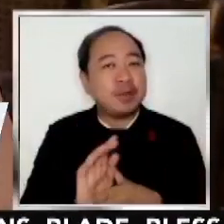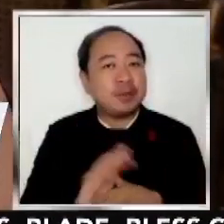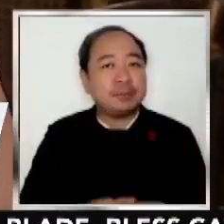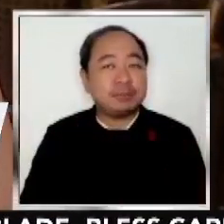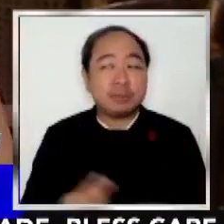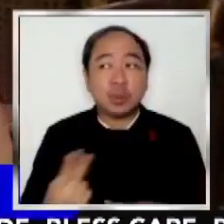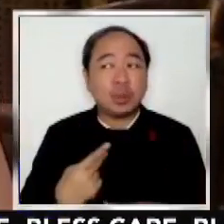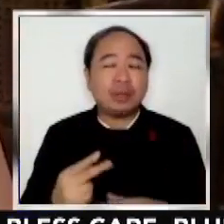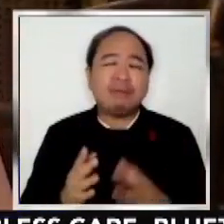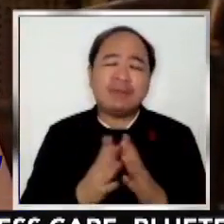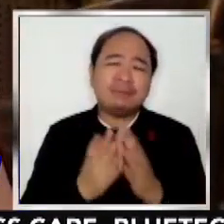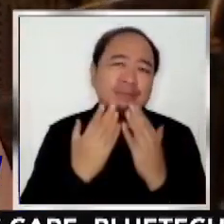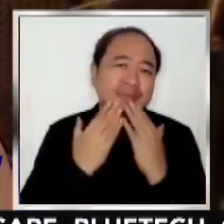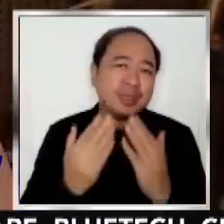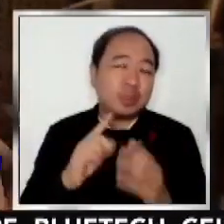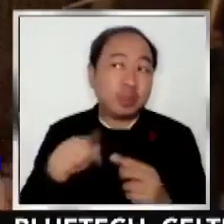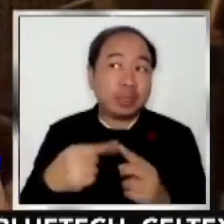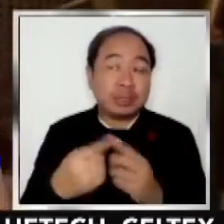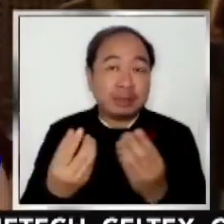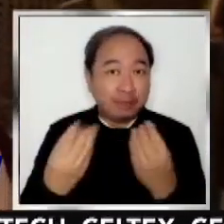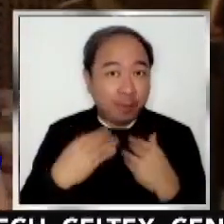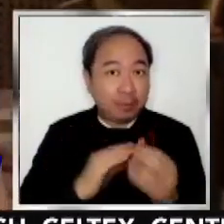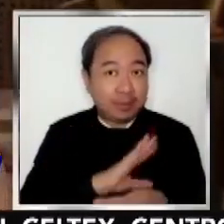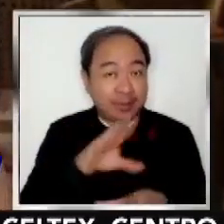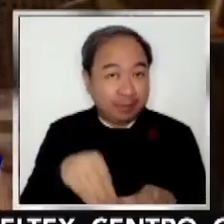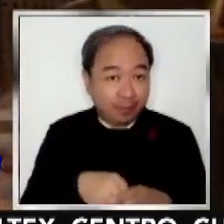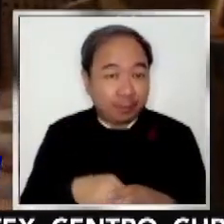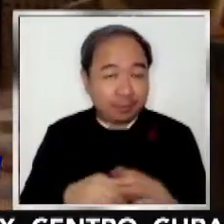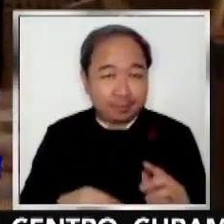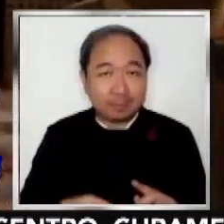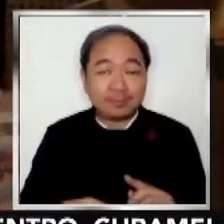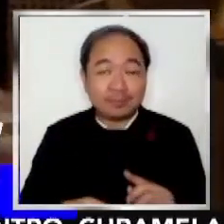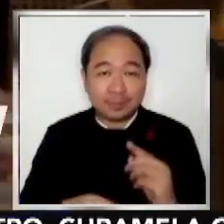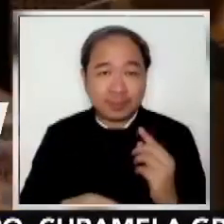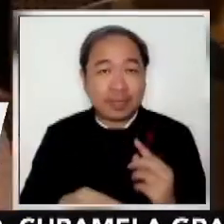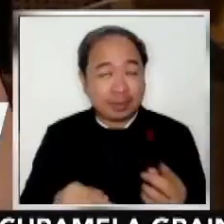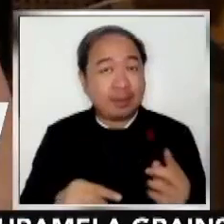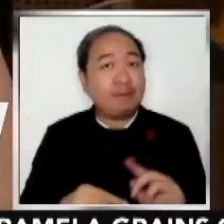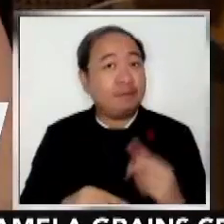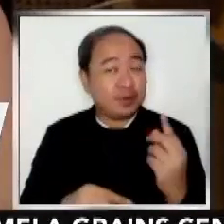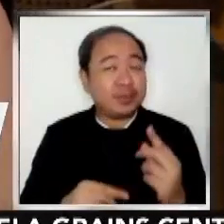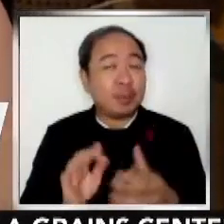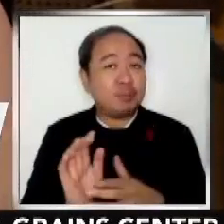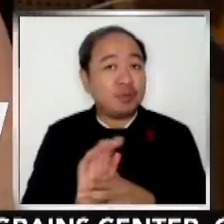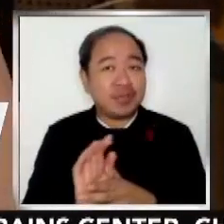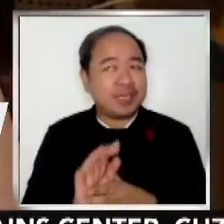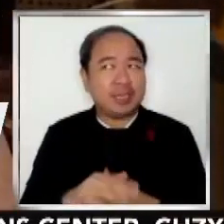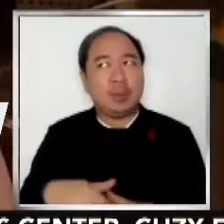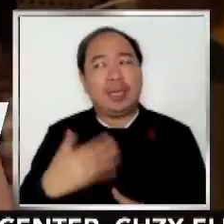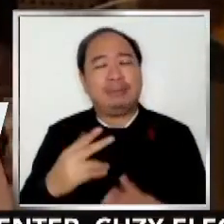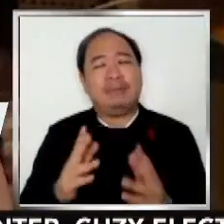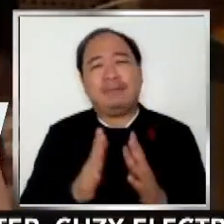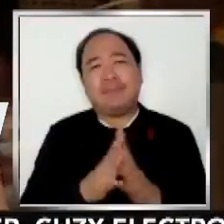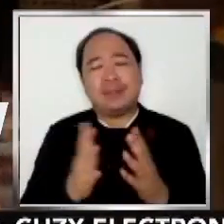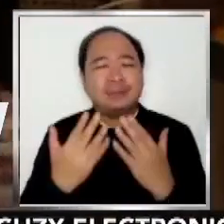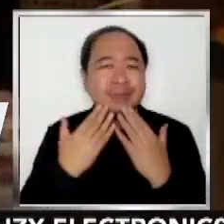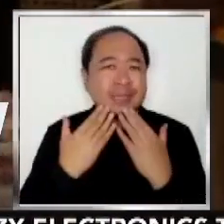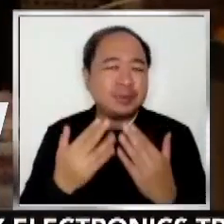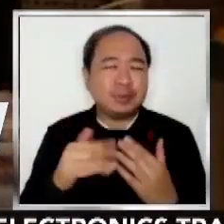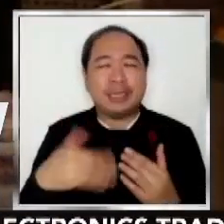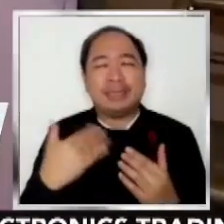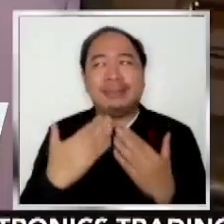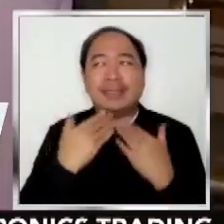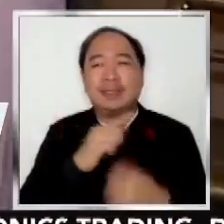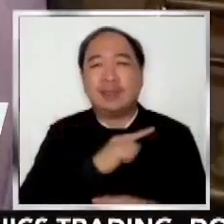Talagang nung sinabi sa amin na pasok kami dun sa unang mga pelikulang nakapasok, talagang sobrang thankful kami na parang wow, thank you Lord, nakapasok